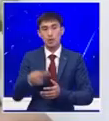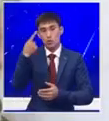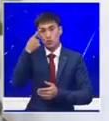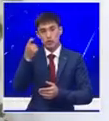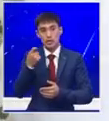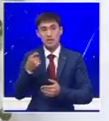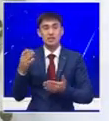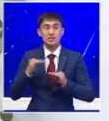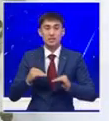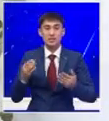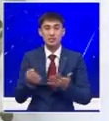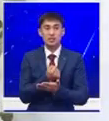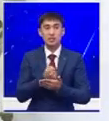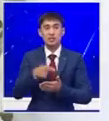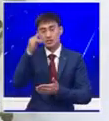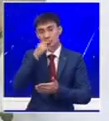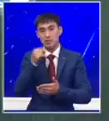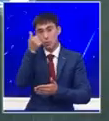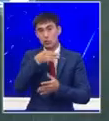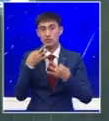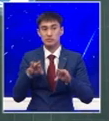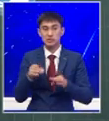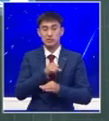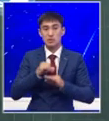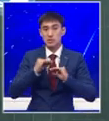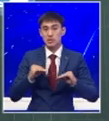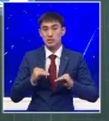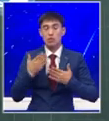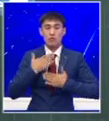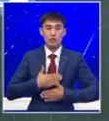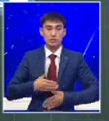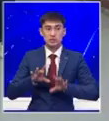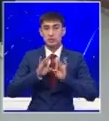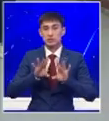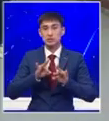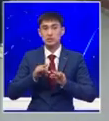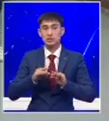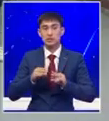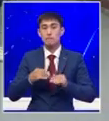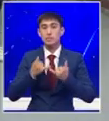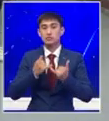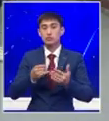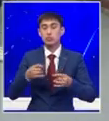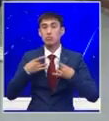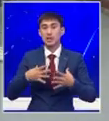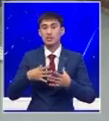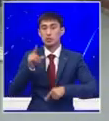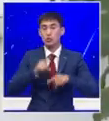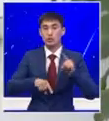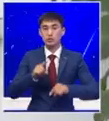ребята и о достижениях Казахстана за годы независимости. Сами же школьники с удовольствием декламировали стихи, посвященные празднику и